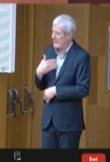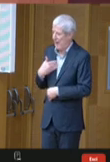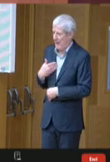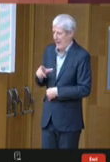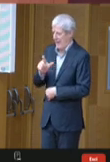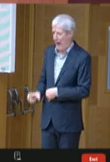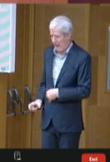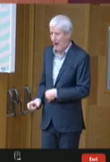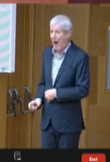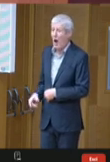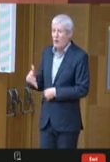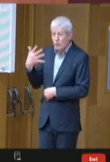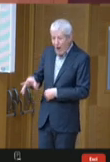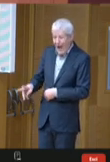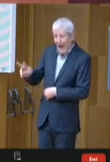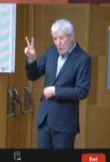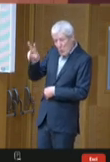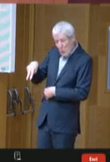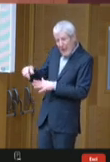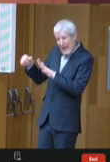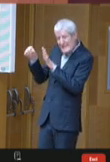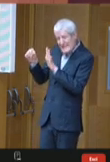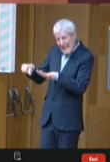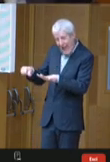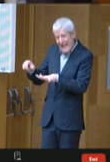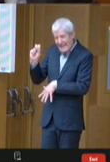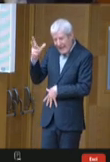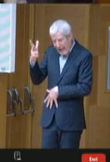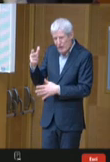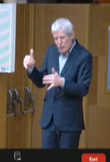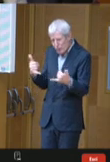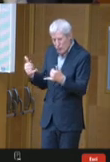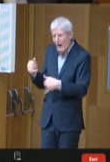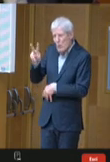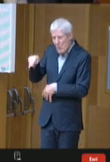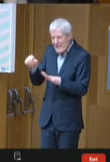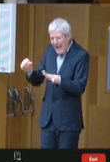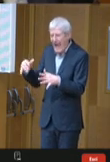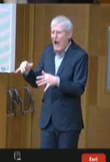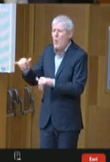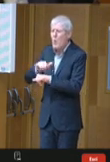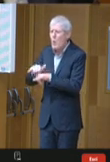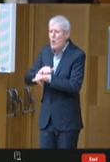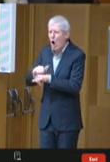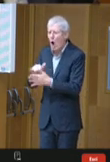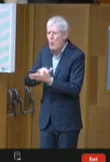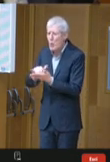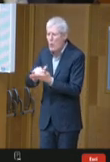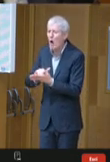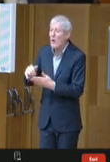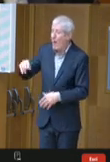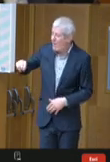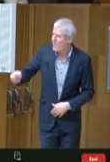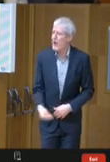nel lontano 2006, il 13 dicembre del 2006, a New York veniva firmata la